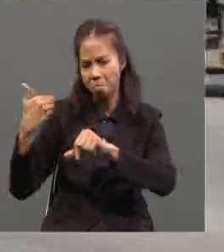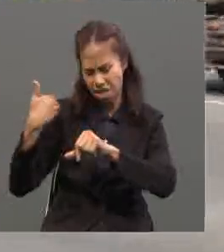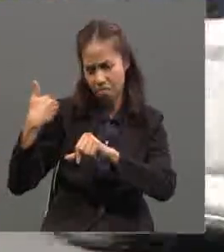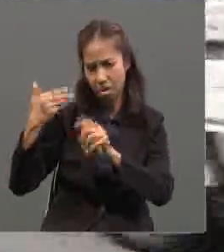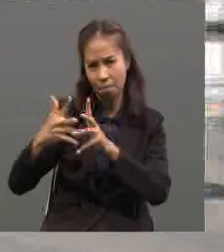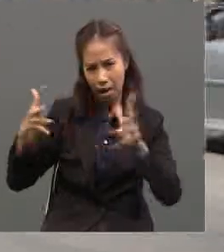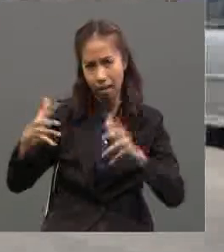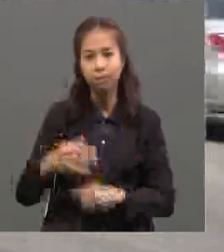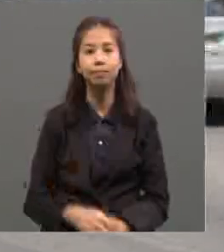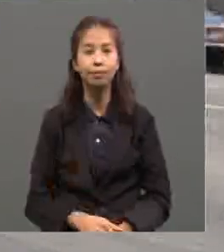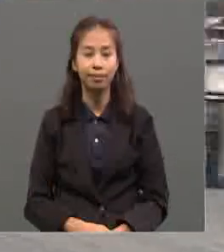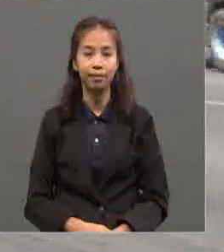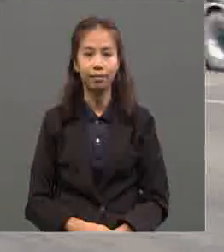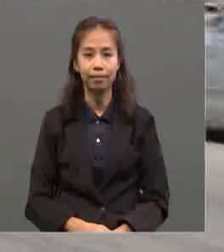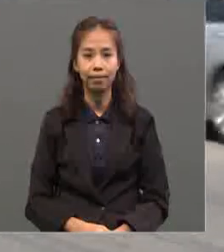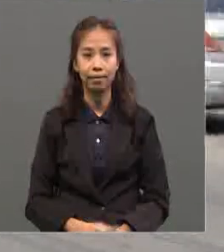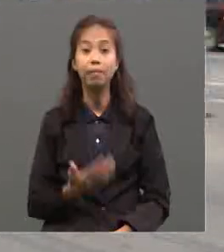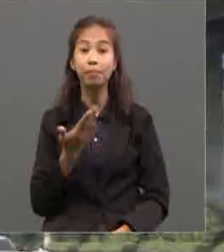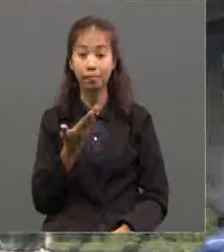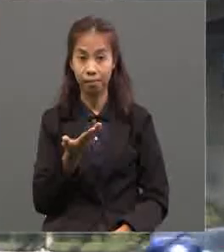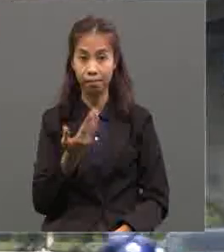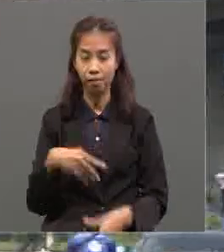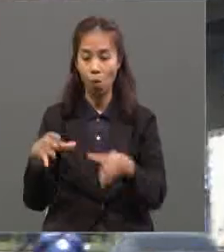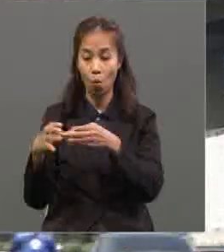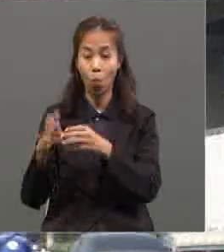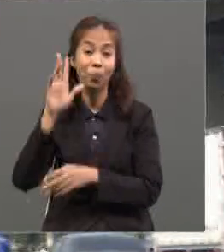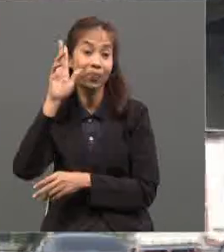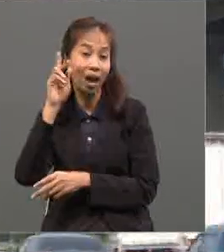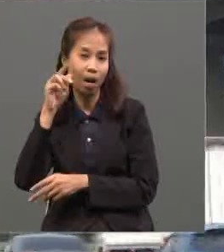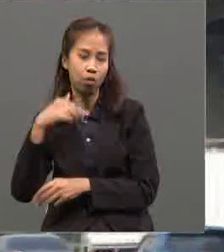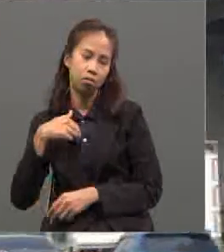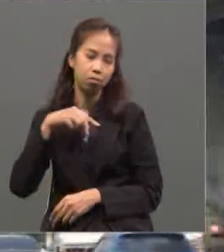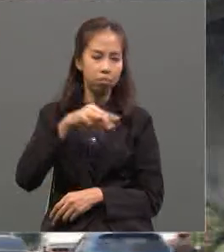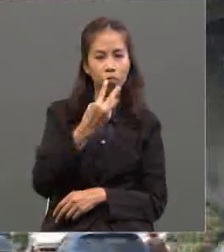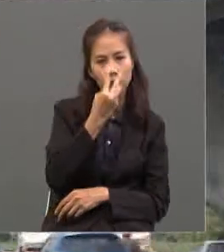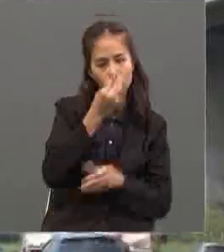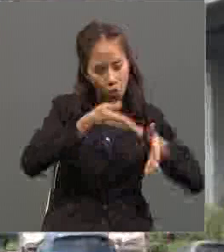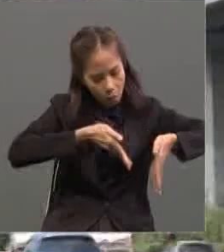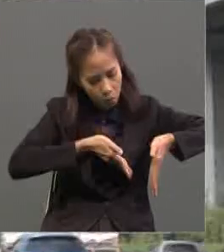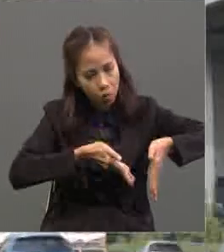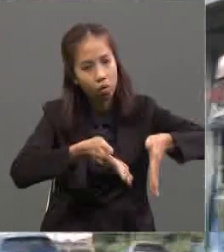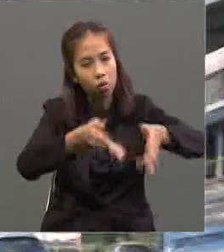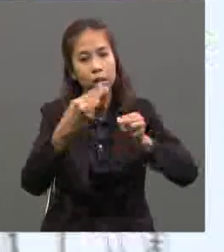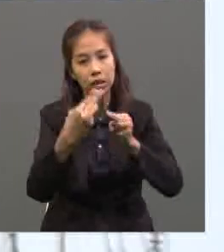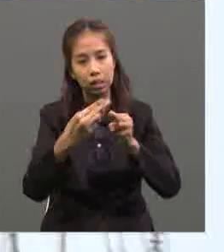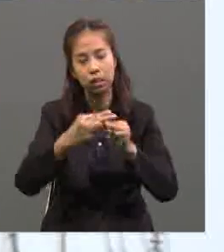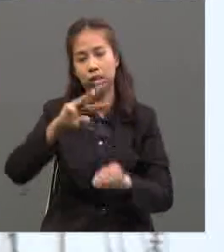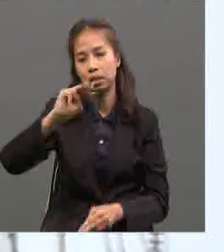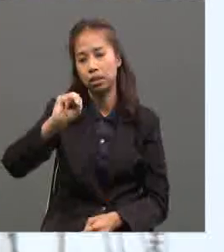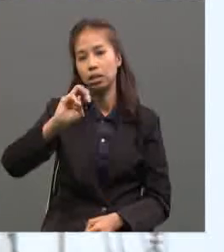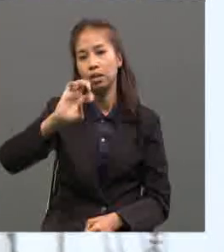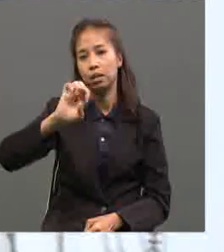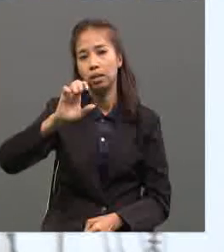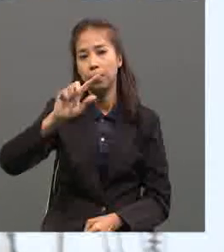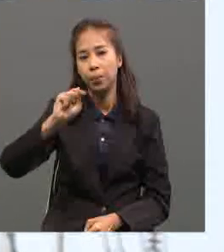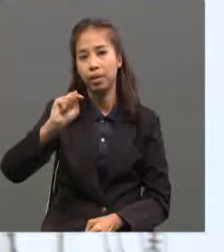ทีเดียวค่ะทีมข่าว NPT ลงพื้นที่สำรวจบริเวณริมถนนมิตรไมตรีค่ะเขตดินแดงแล้วก็เ